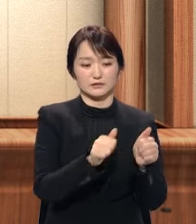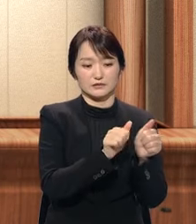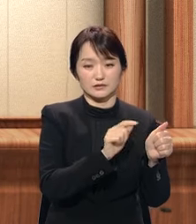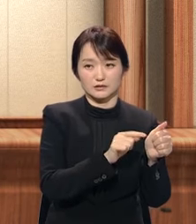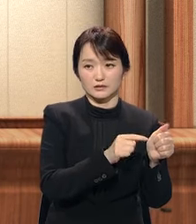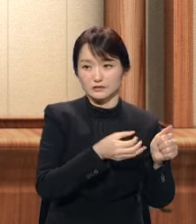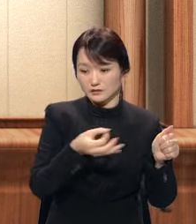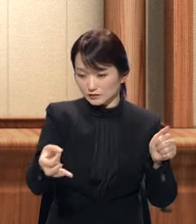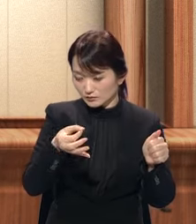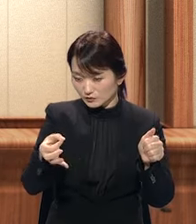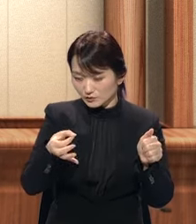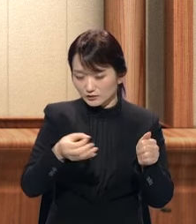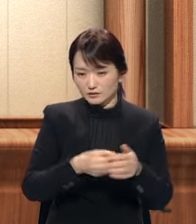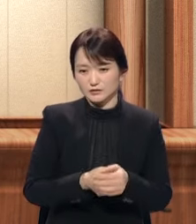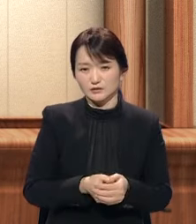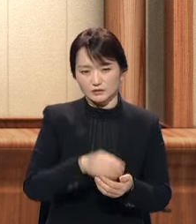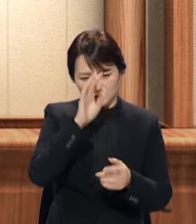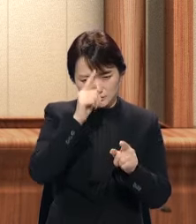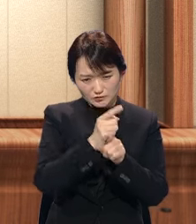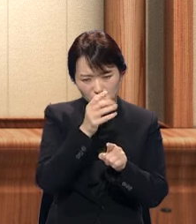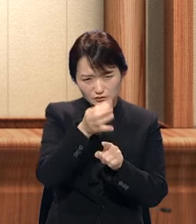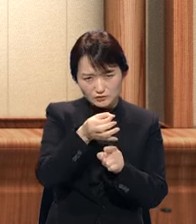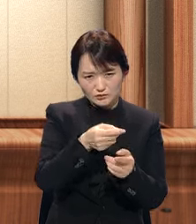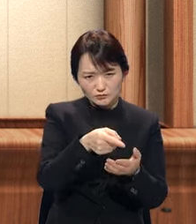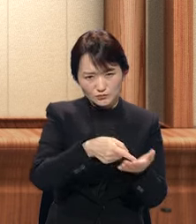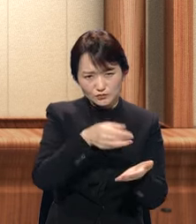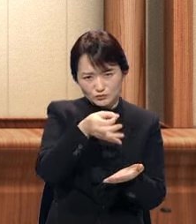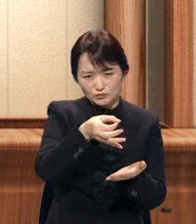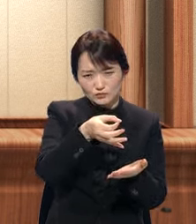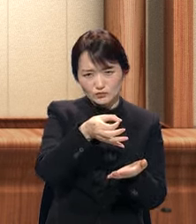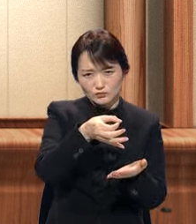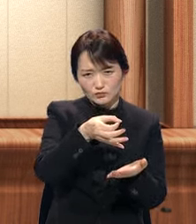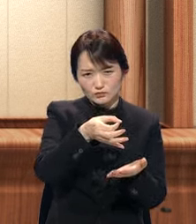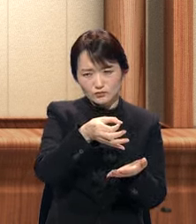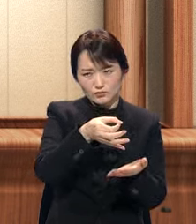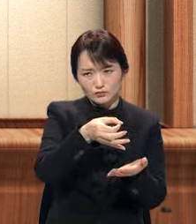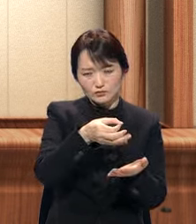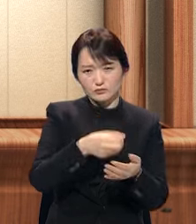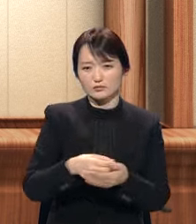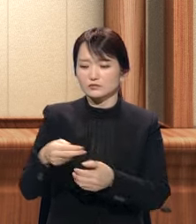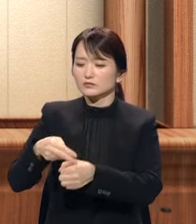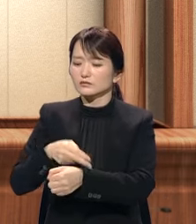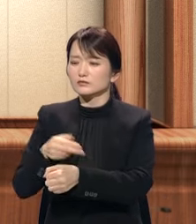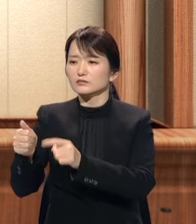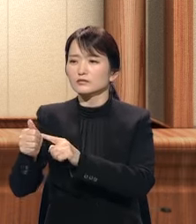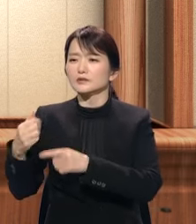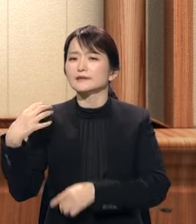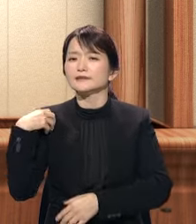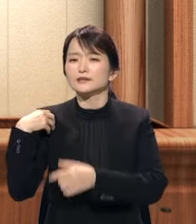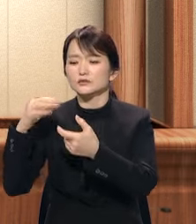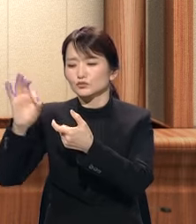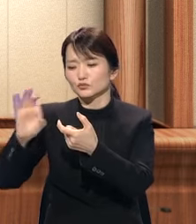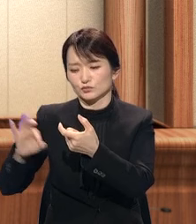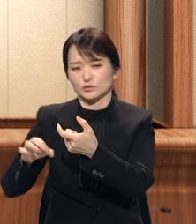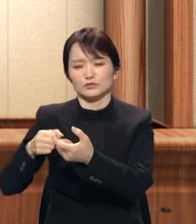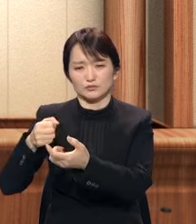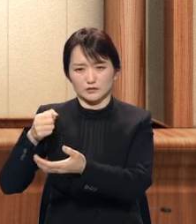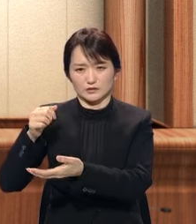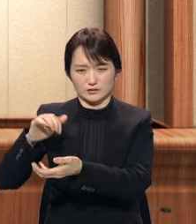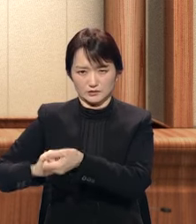치료비, 입원비 이런 어떤 재산상 손해가 있습니다. 그런데 여기에 대해서는 책임 범위를, 의사의 책임 범위를 60%만 산정을